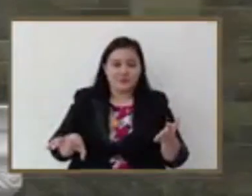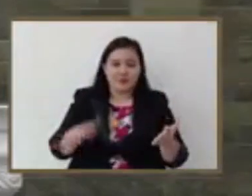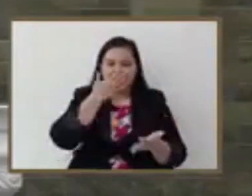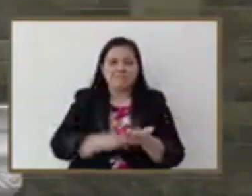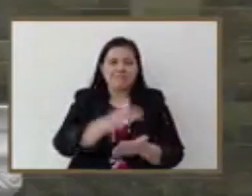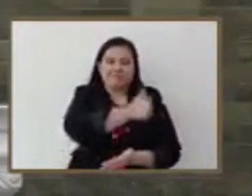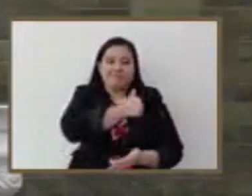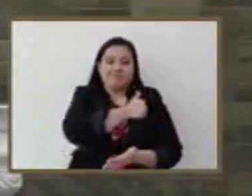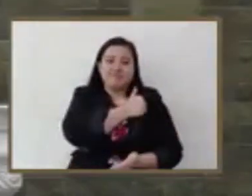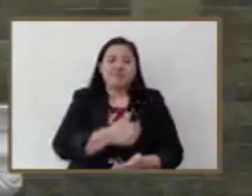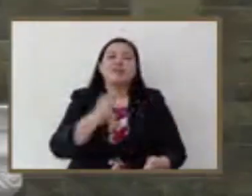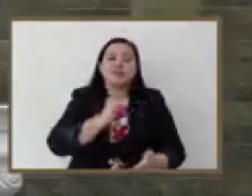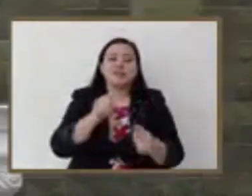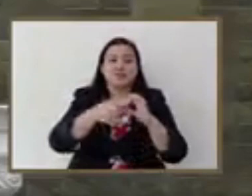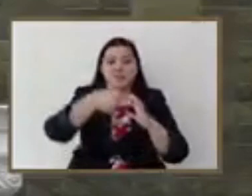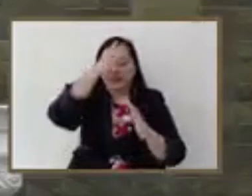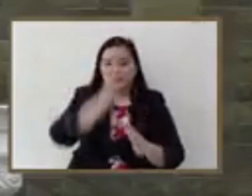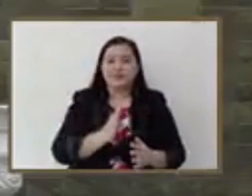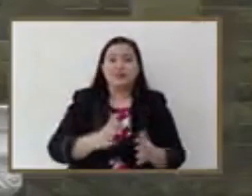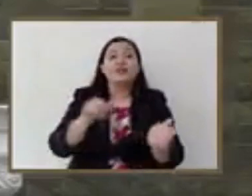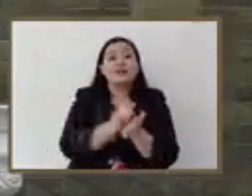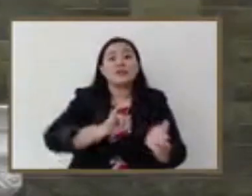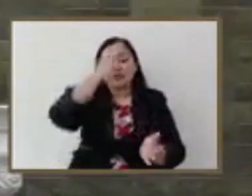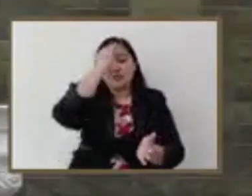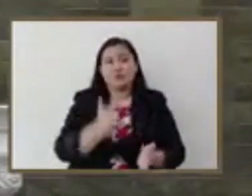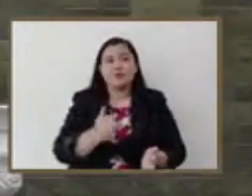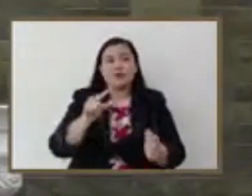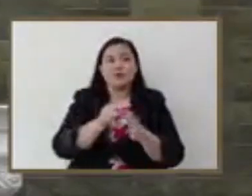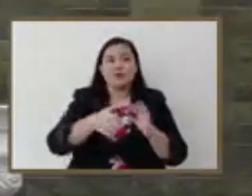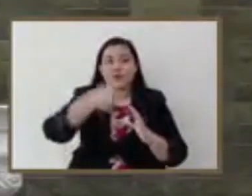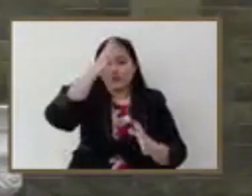That's why the Word of God is two-edged sword.